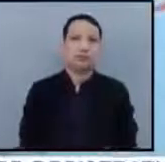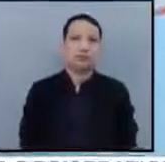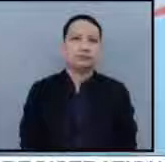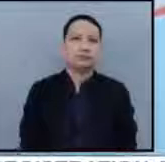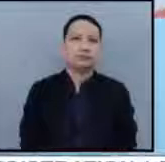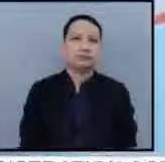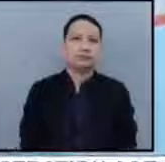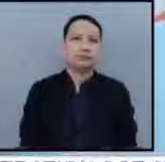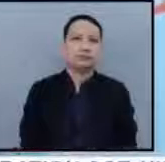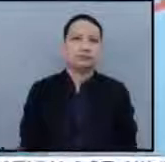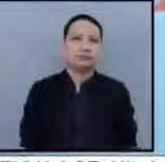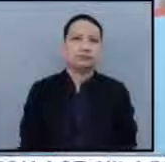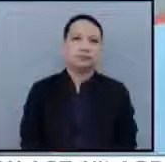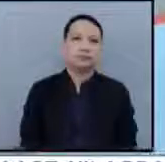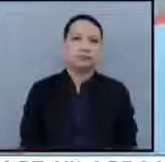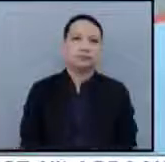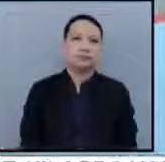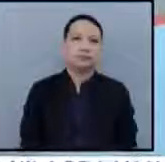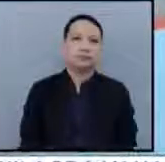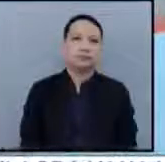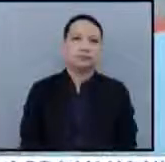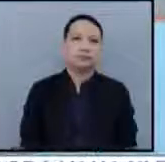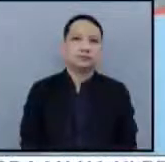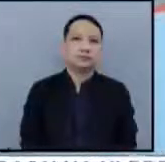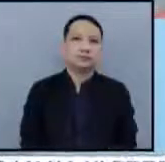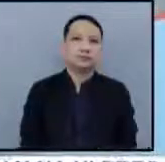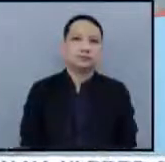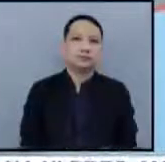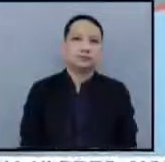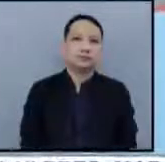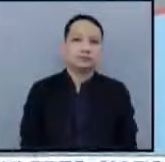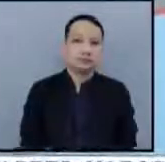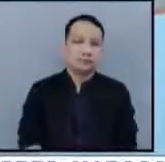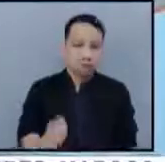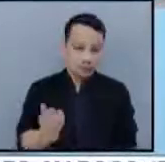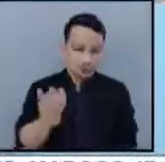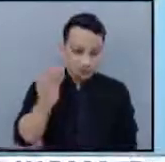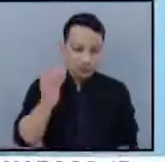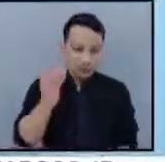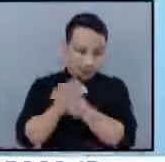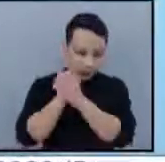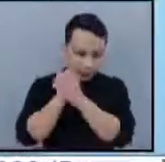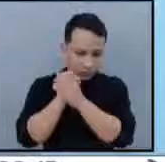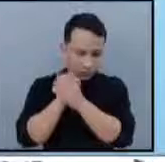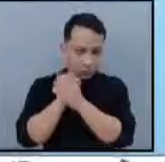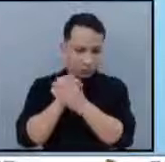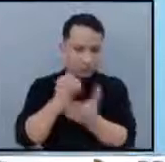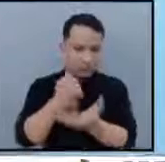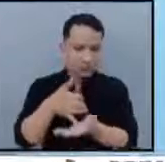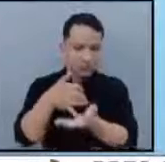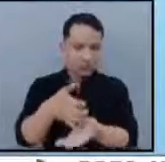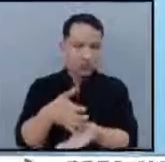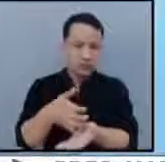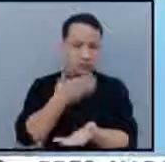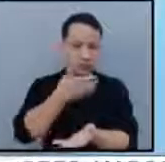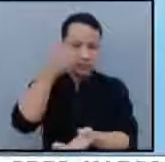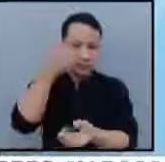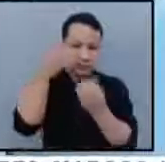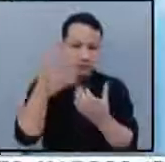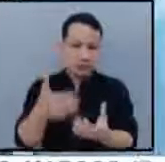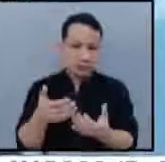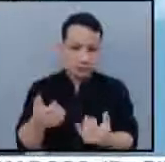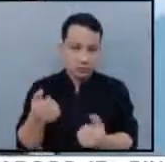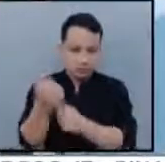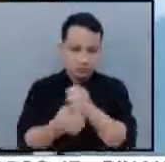Good morning, sir. Sir, unang-una, syempre congratulations po sa inyong pagiging outstanding teacher ngayong taon. Pero sino po